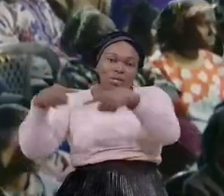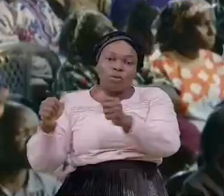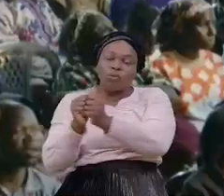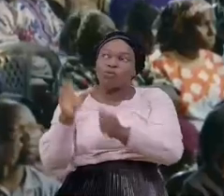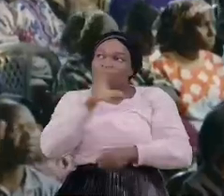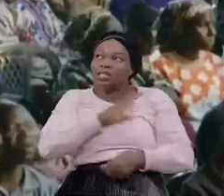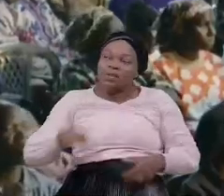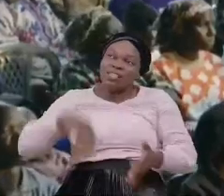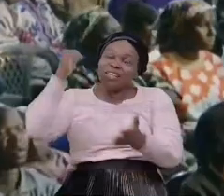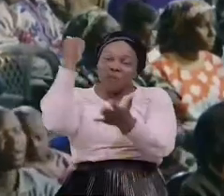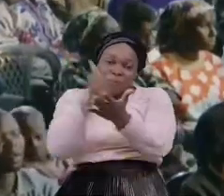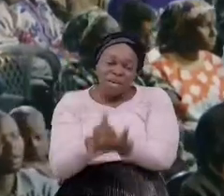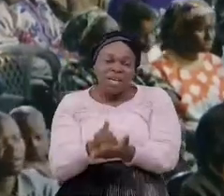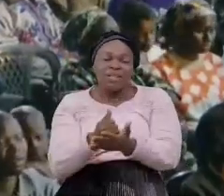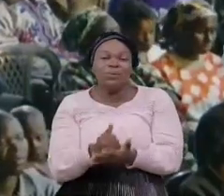Amen.